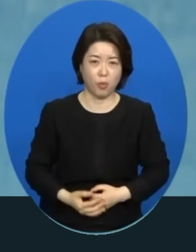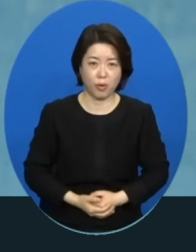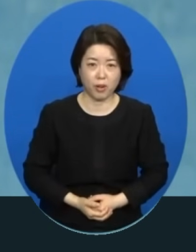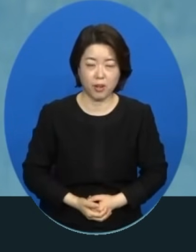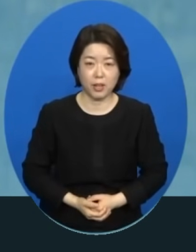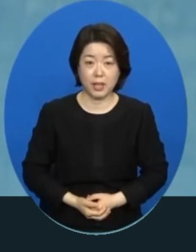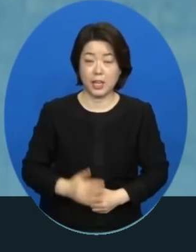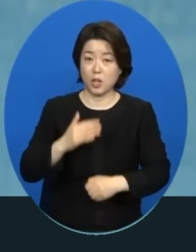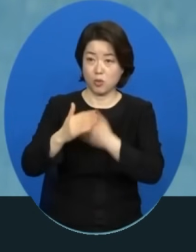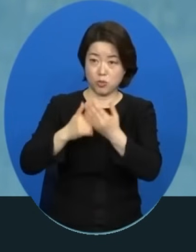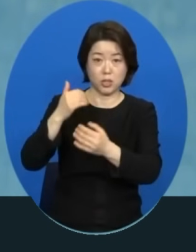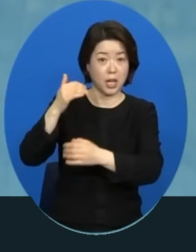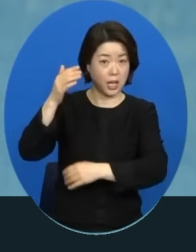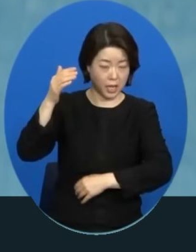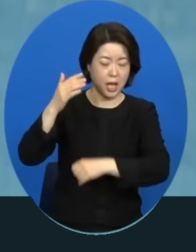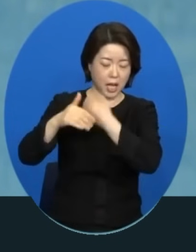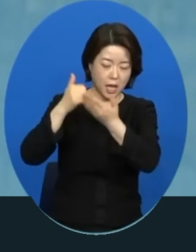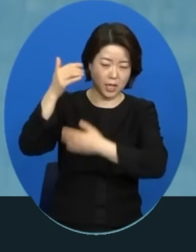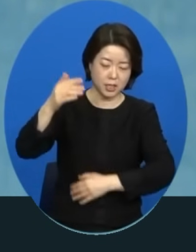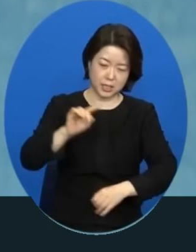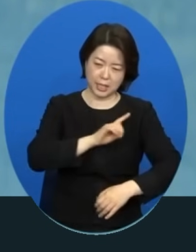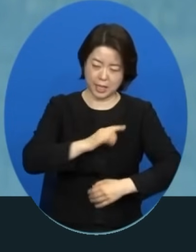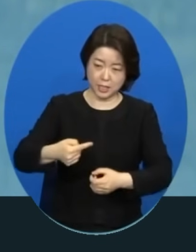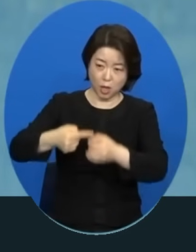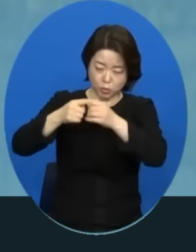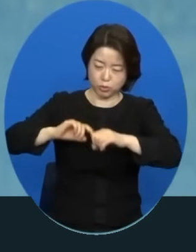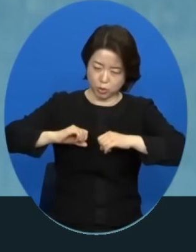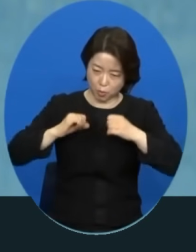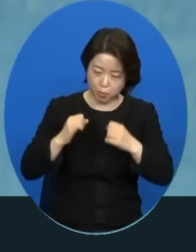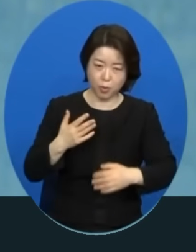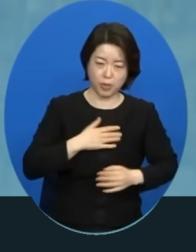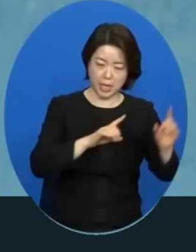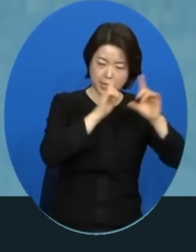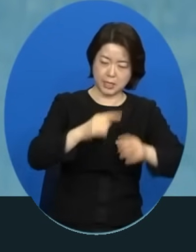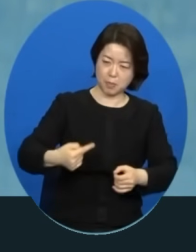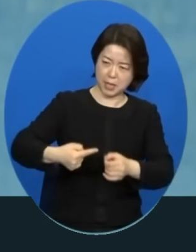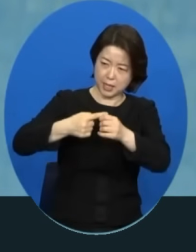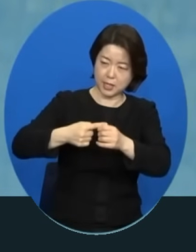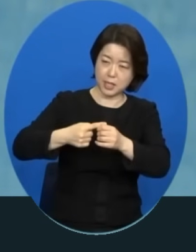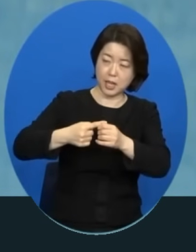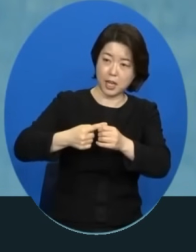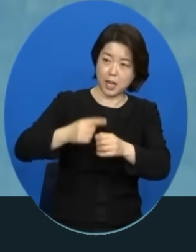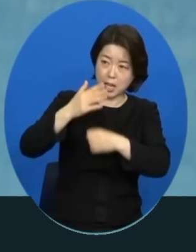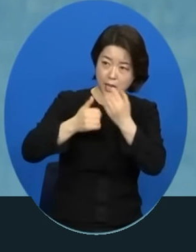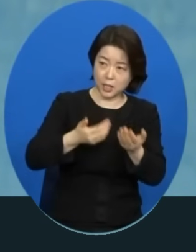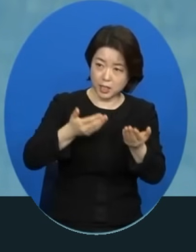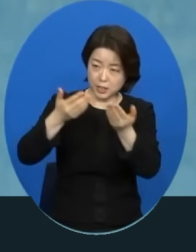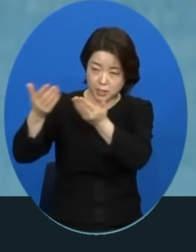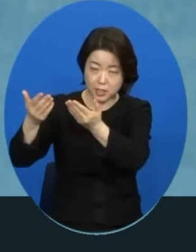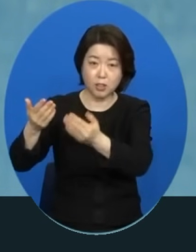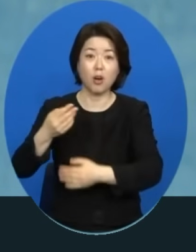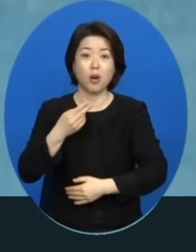우리가 하나님께 최우선순위로 복종과 우리 삶을 최우선순위로 정렬하지 않은